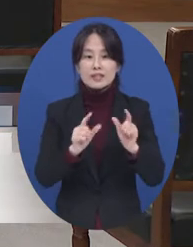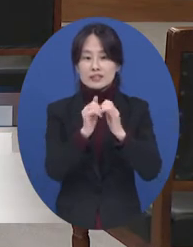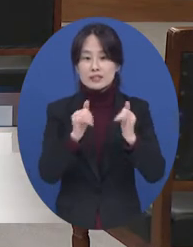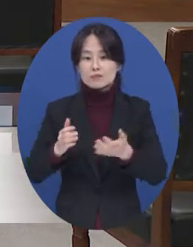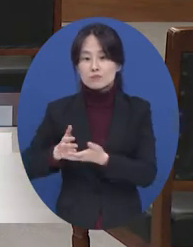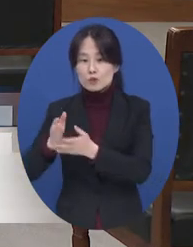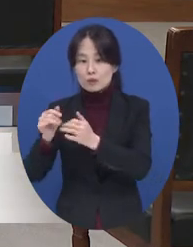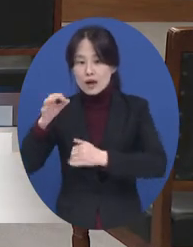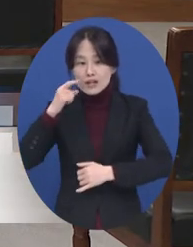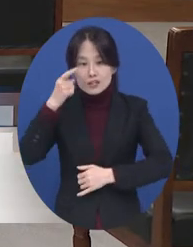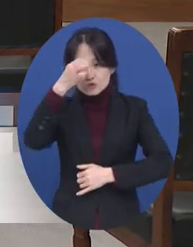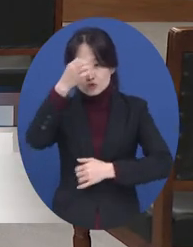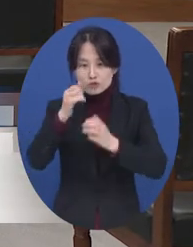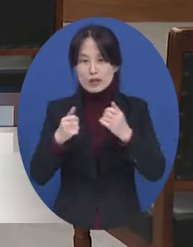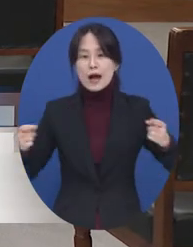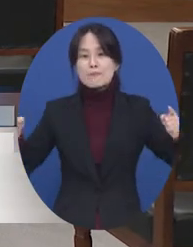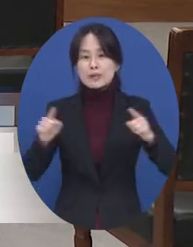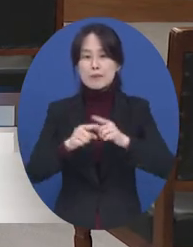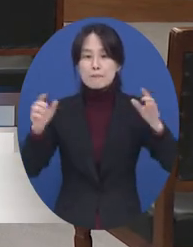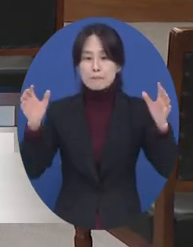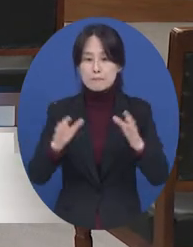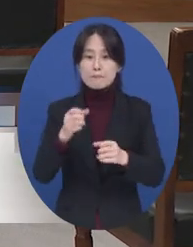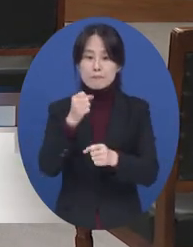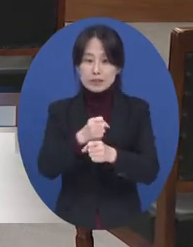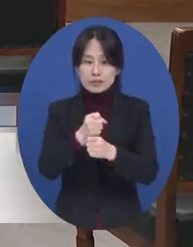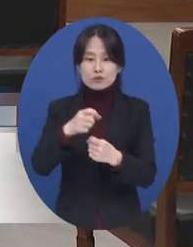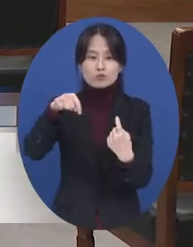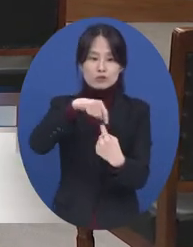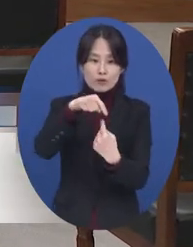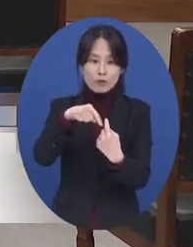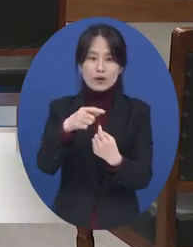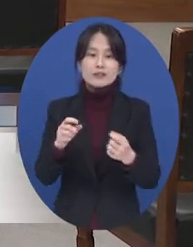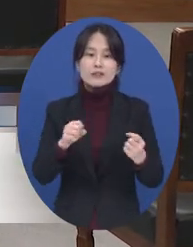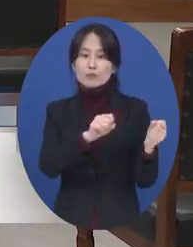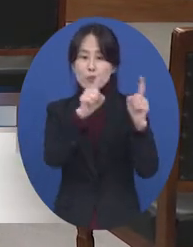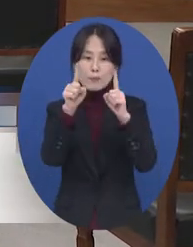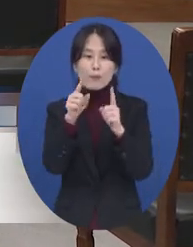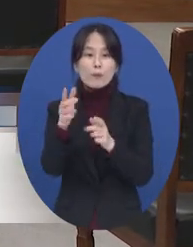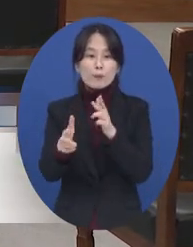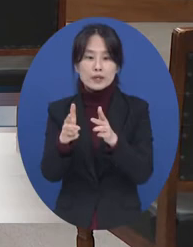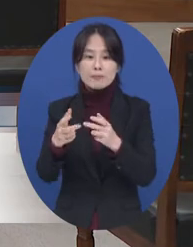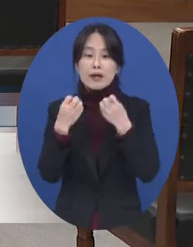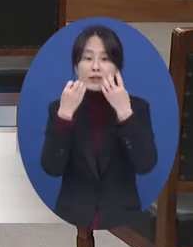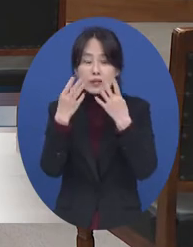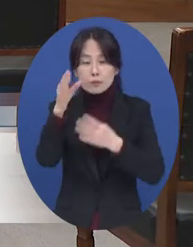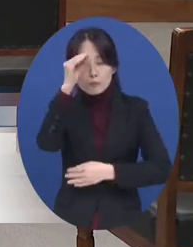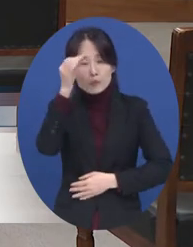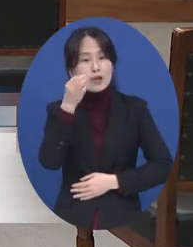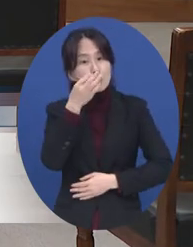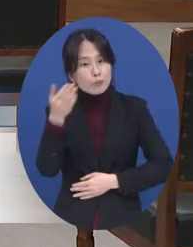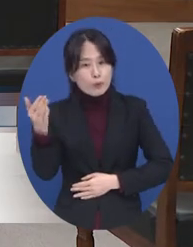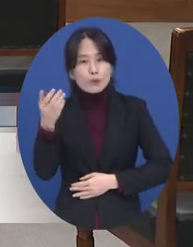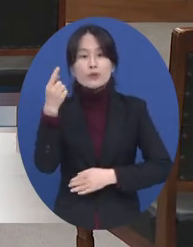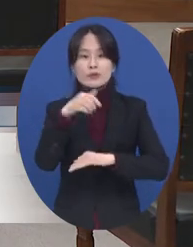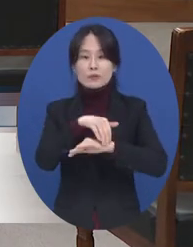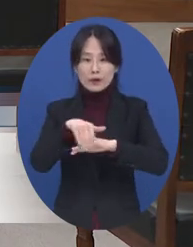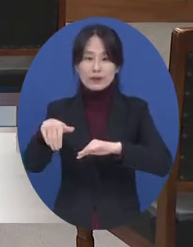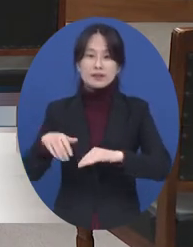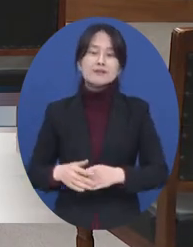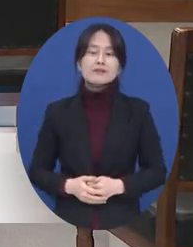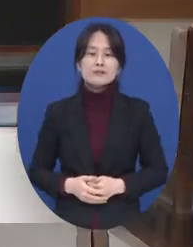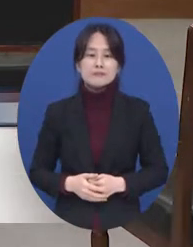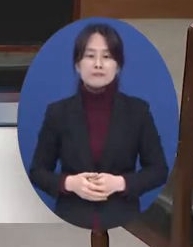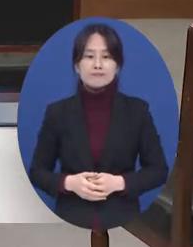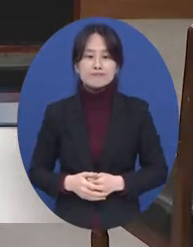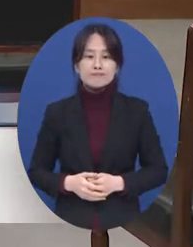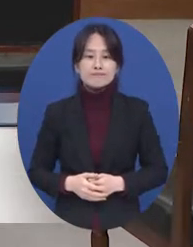전문가, 예술인이 함께 만들어가고 운영해가는 재생사업의 새로운 모델을 만드는